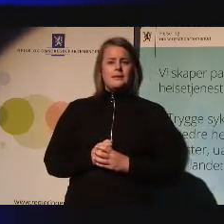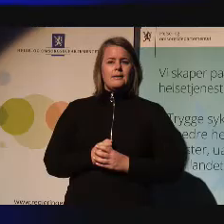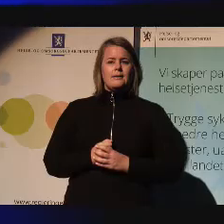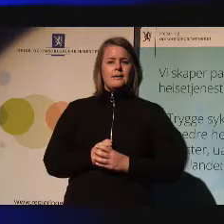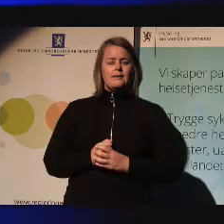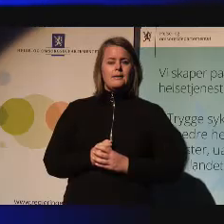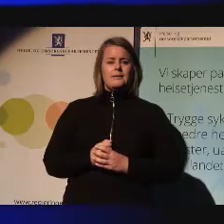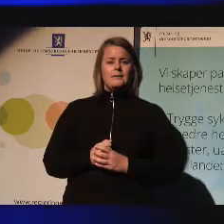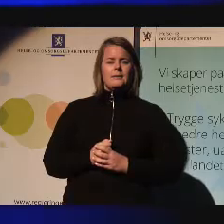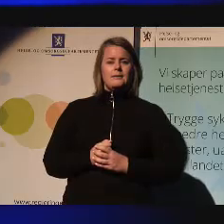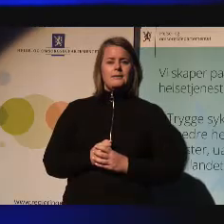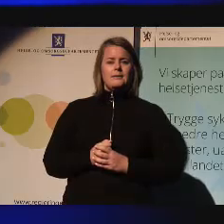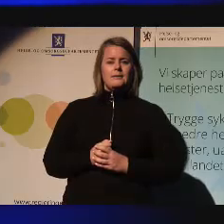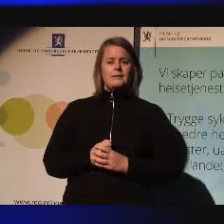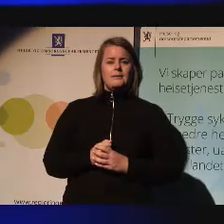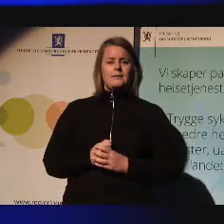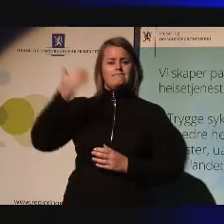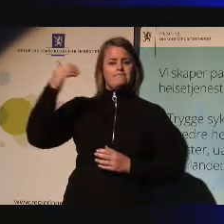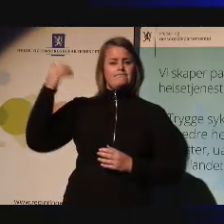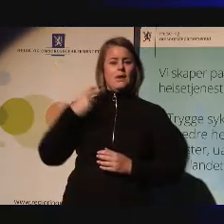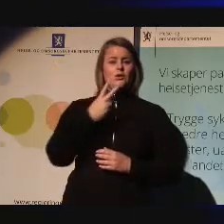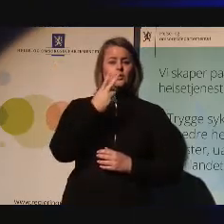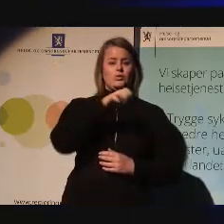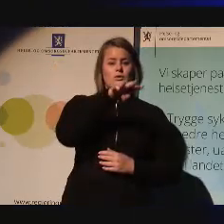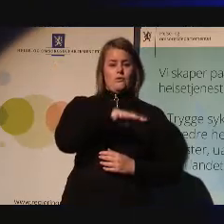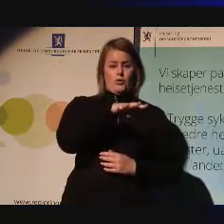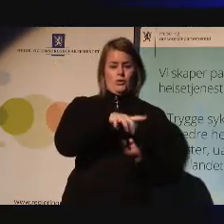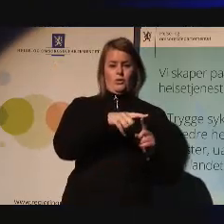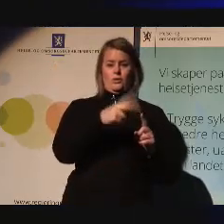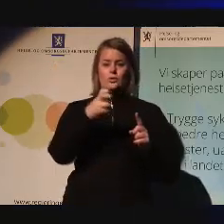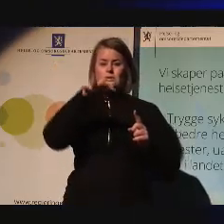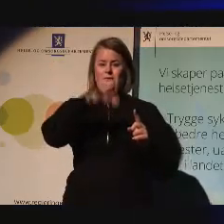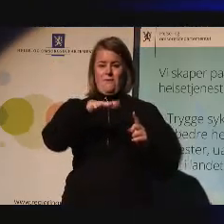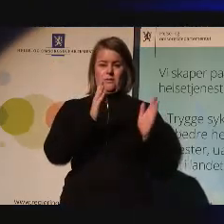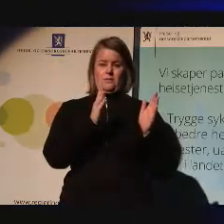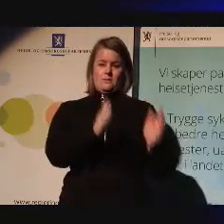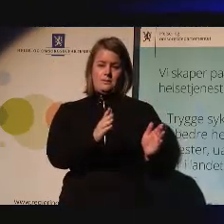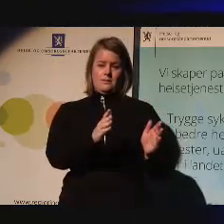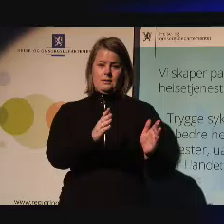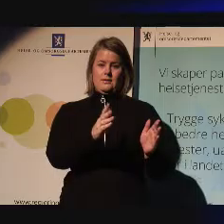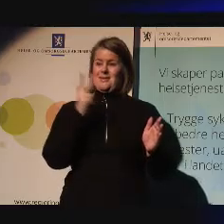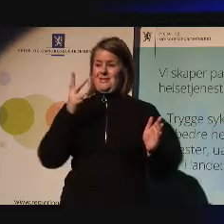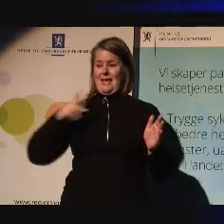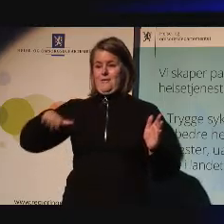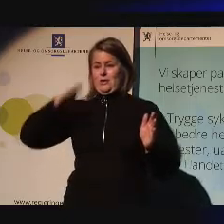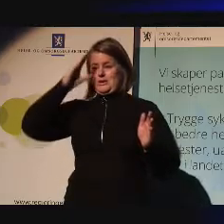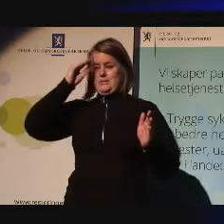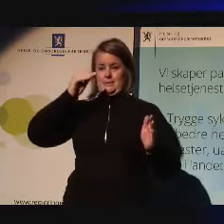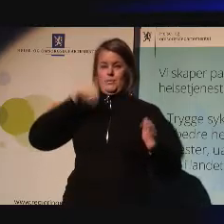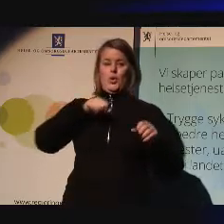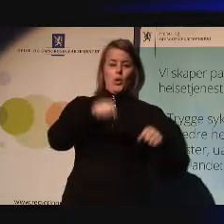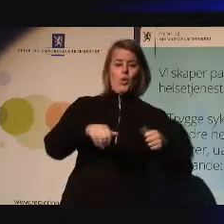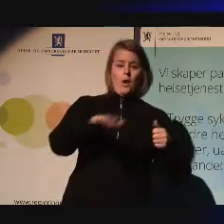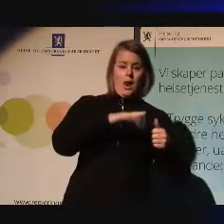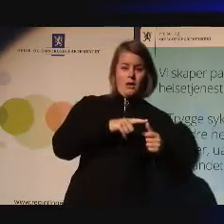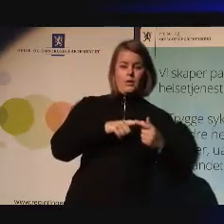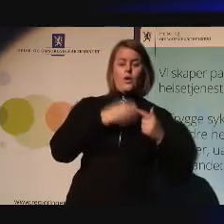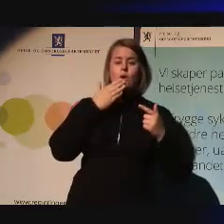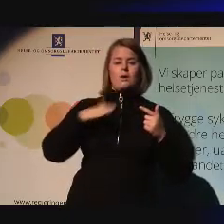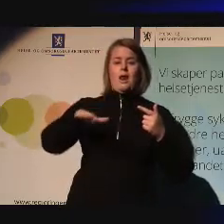jeg skal begynne sånn at i 2014 og 2015, da var det tre fylkesmenn, Rogaland, Hordaland